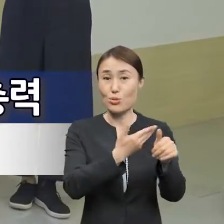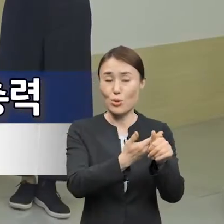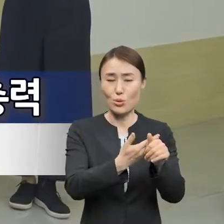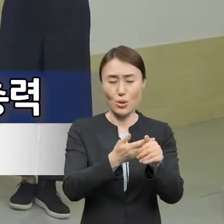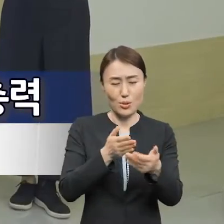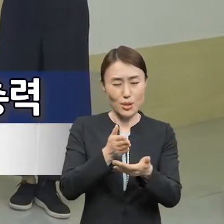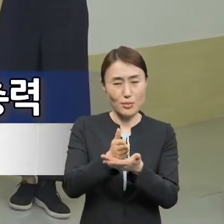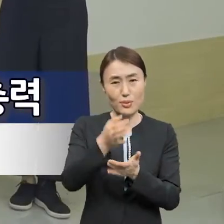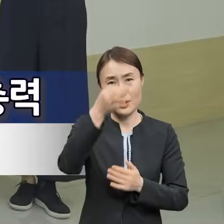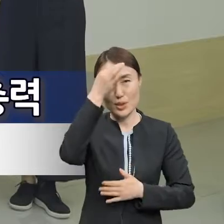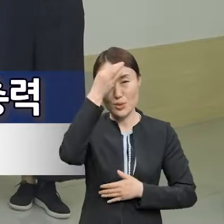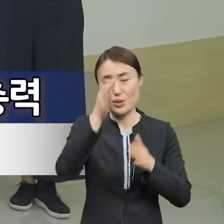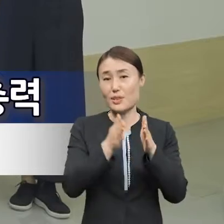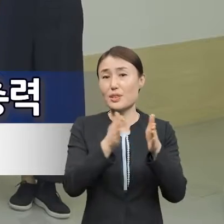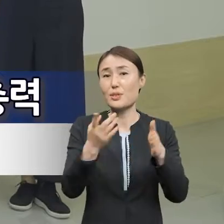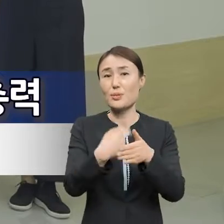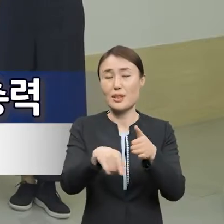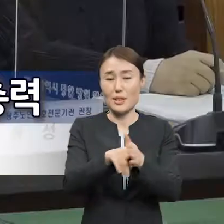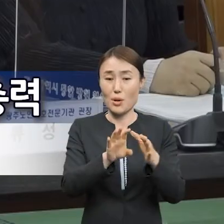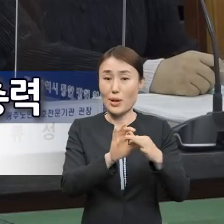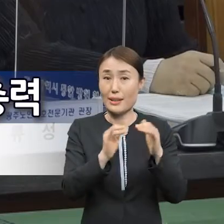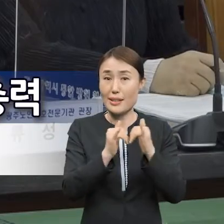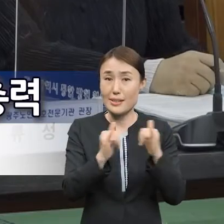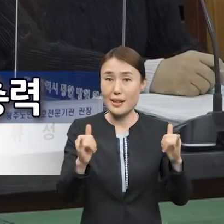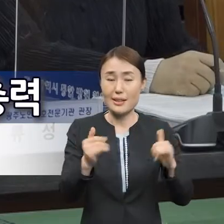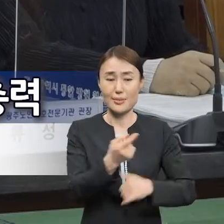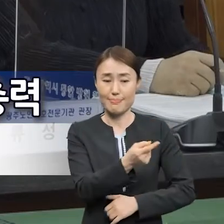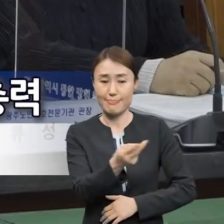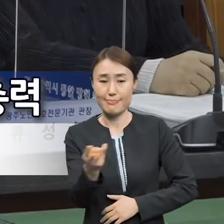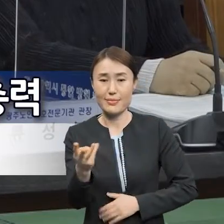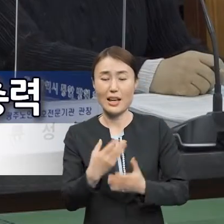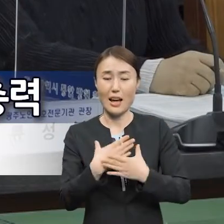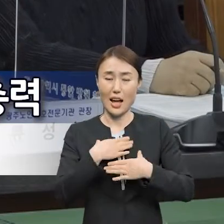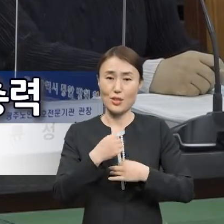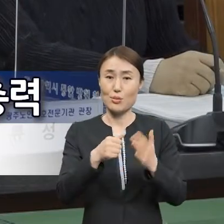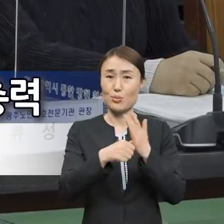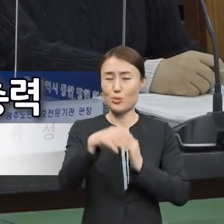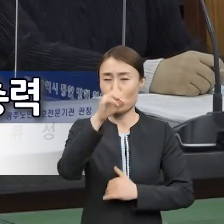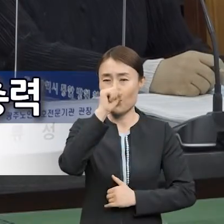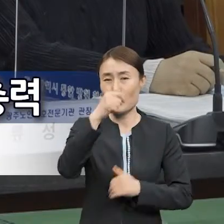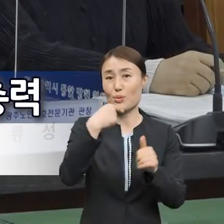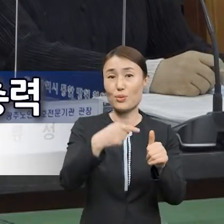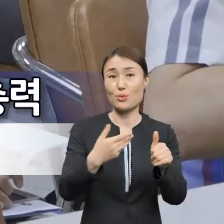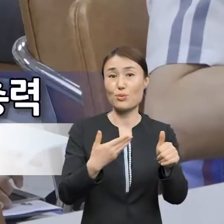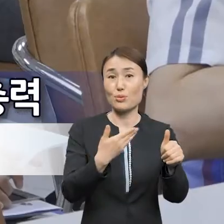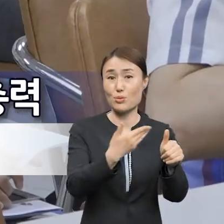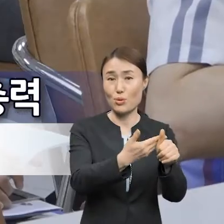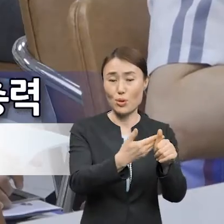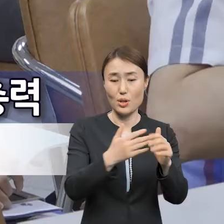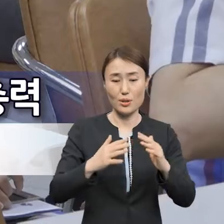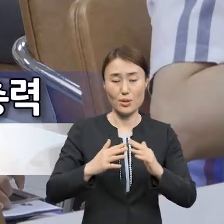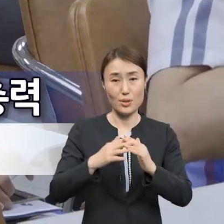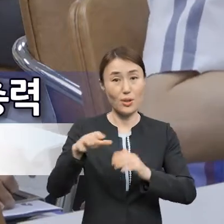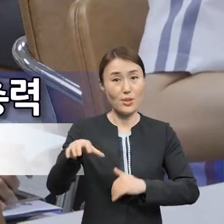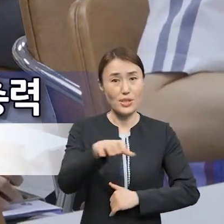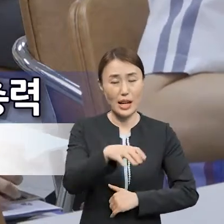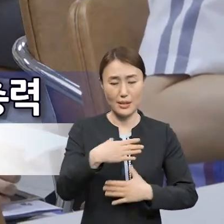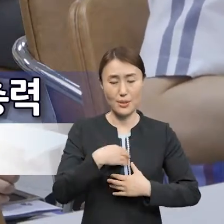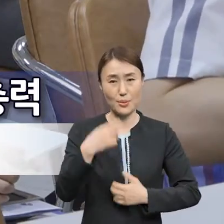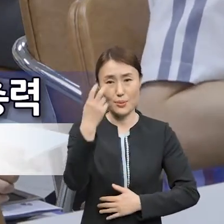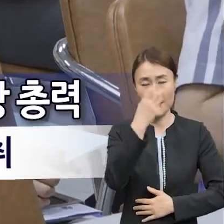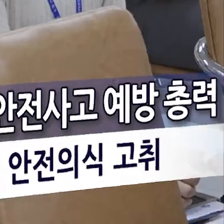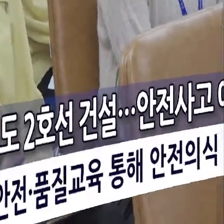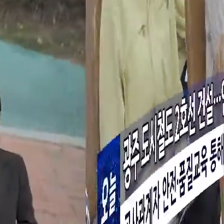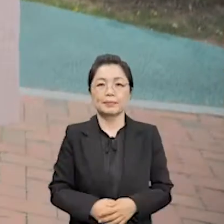위해 공사 관계자를 대상으로 안전 품질 교육을 진행하고 건설 현장 안전관리 책자 등을